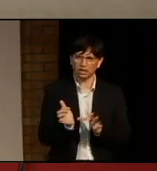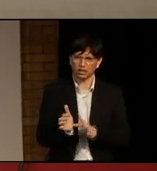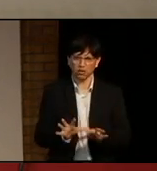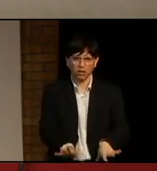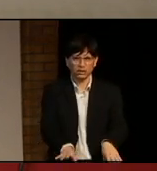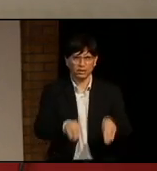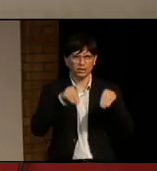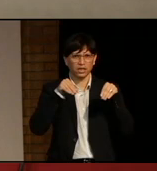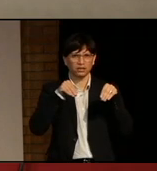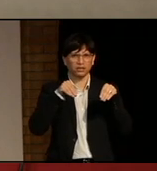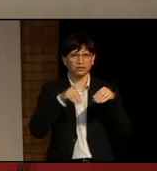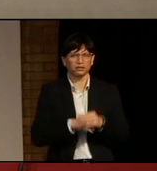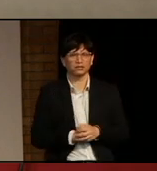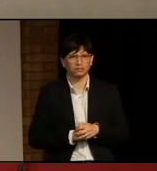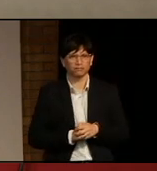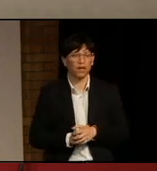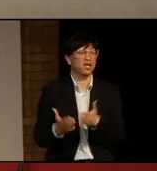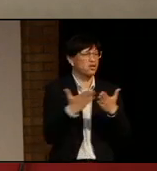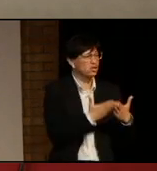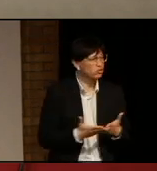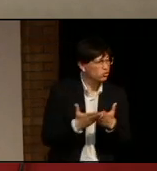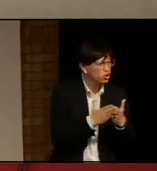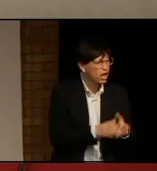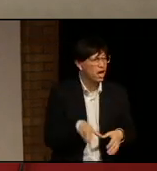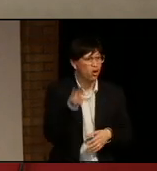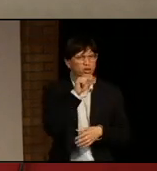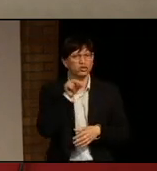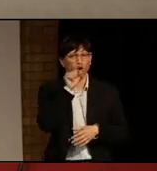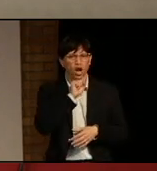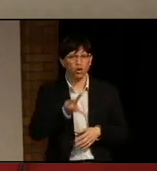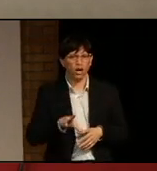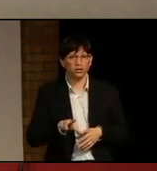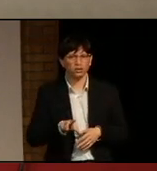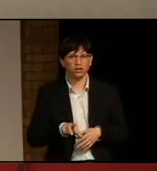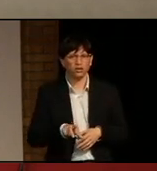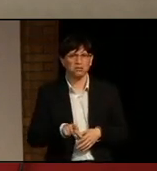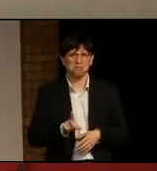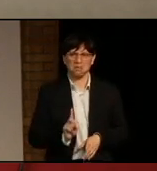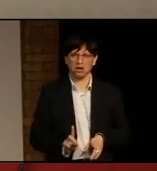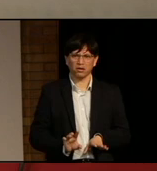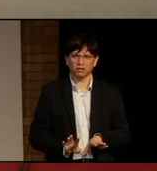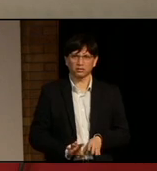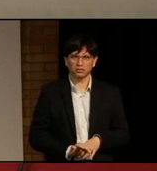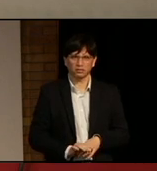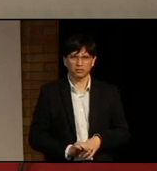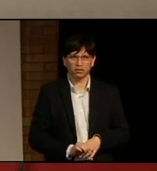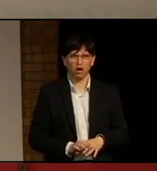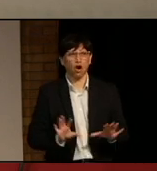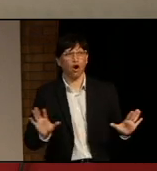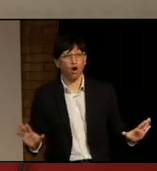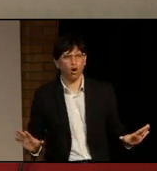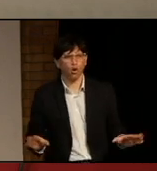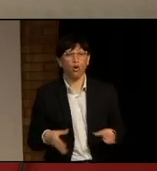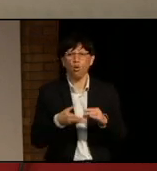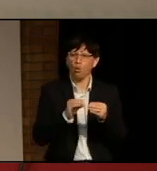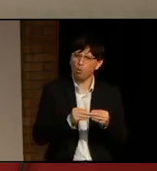scelta di studiare questo linguaggio è una scelta di solidarietà o è un